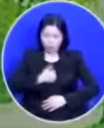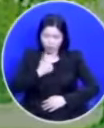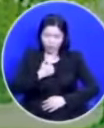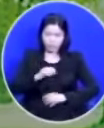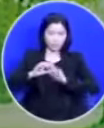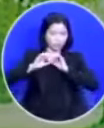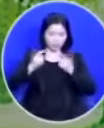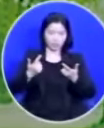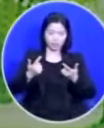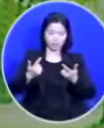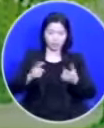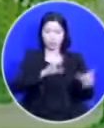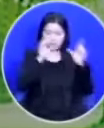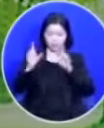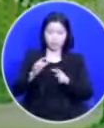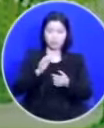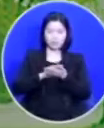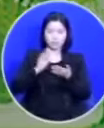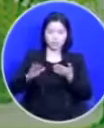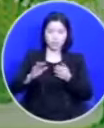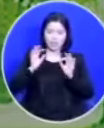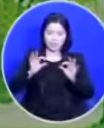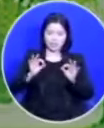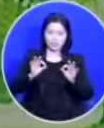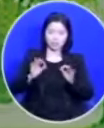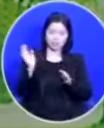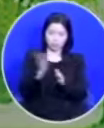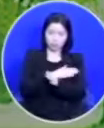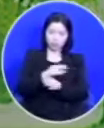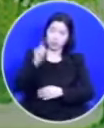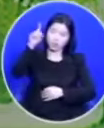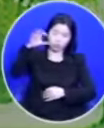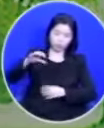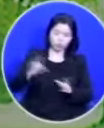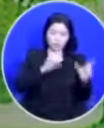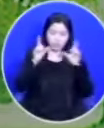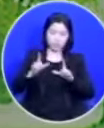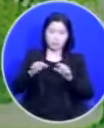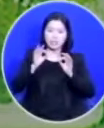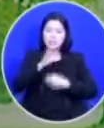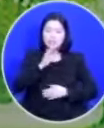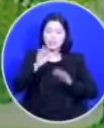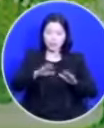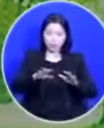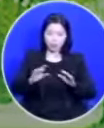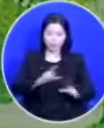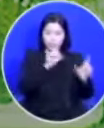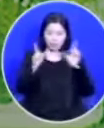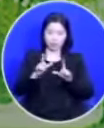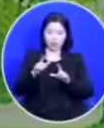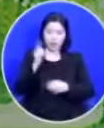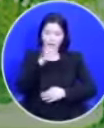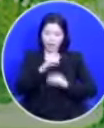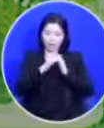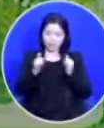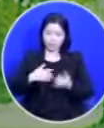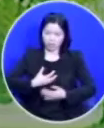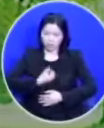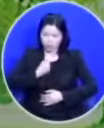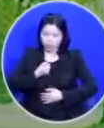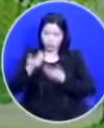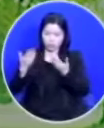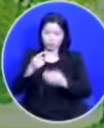않겠습니다 이제부터 천국의 삶을 삶으로 악한 자를 충격을 주는 증인이 되기를